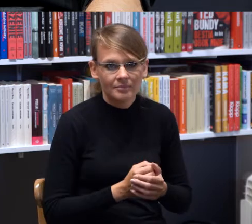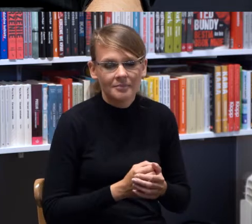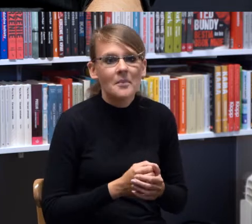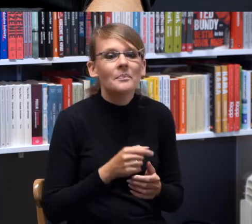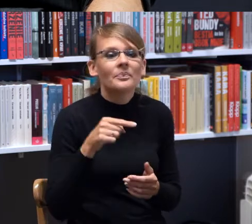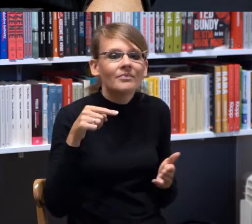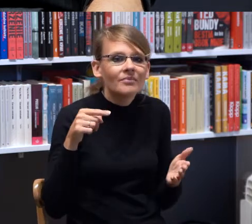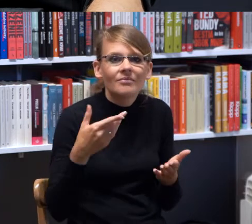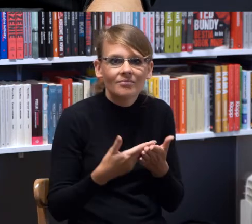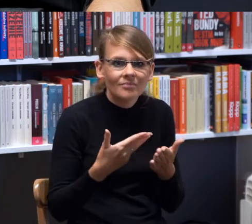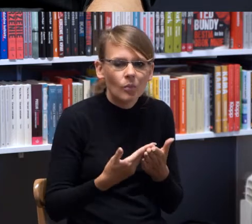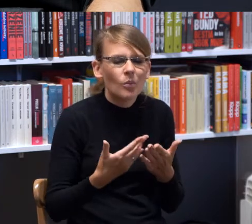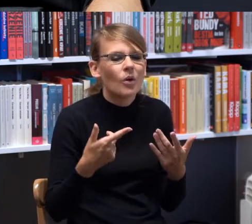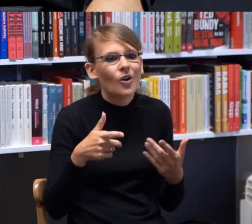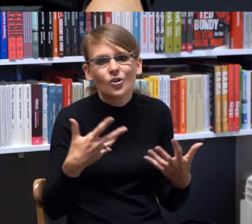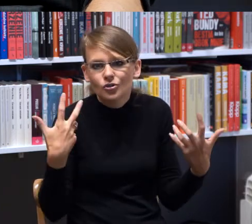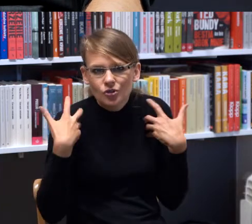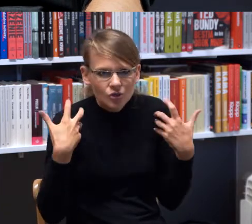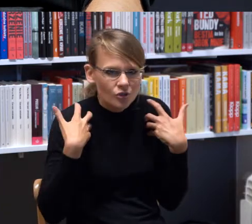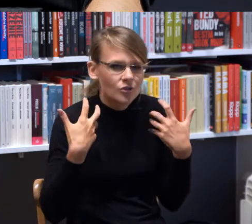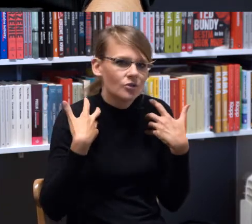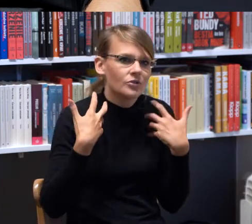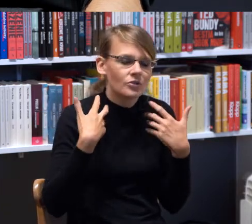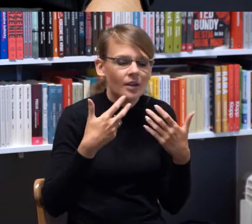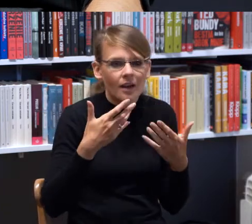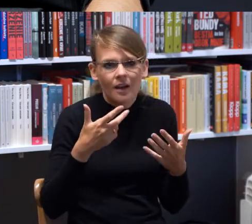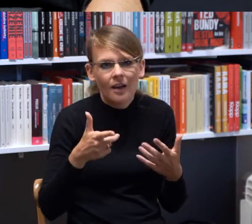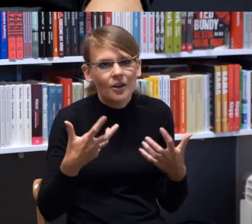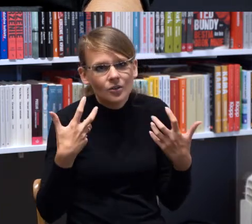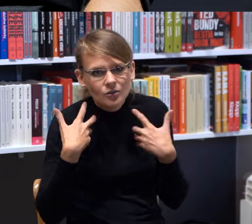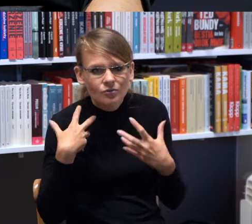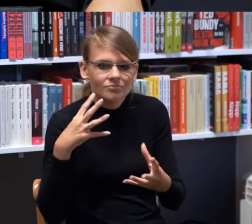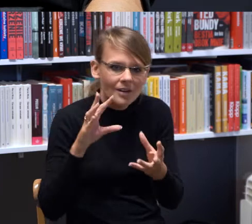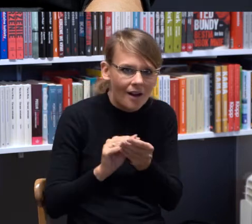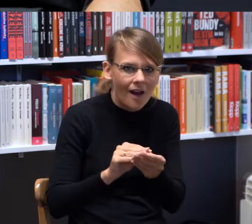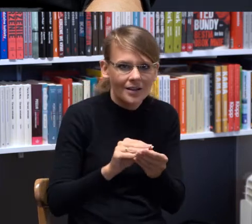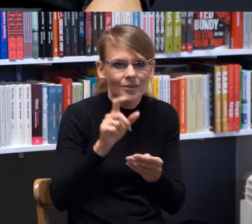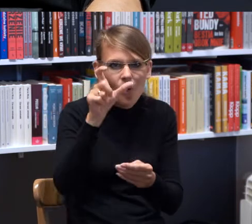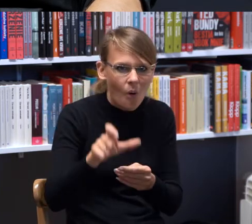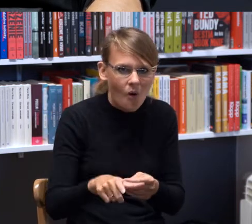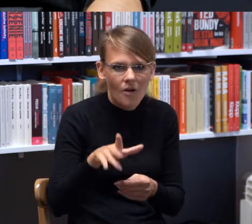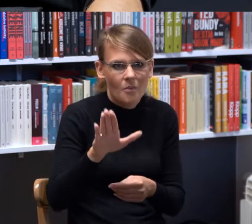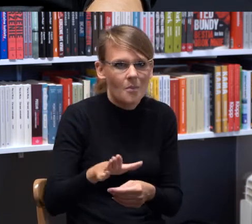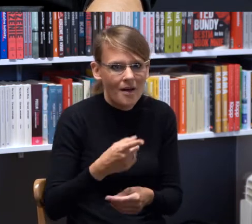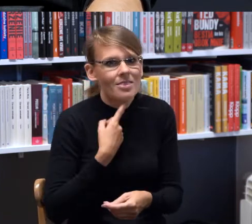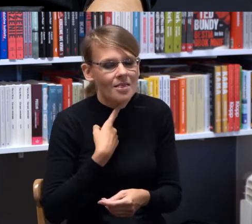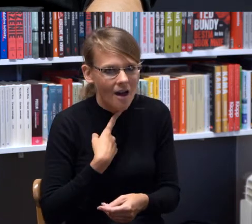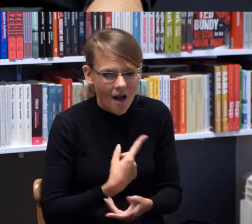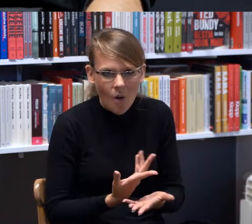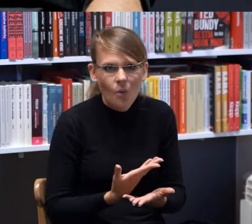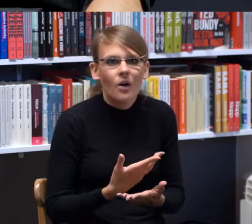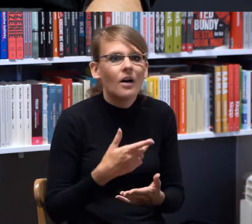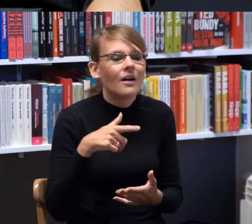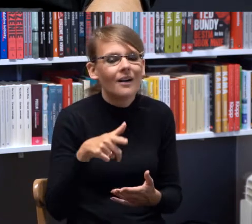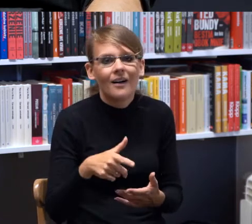ten wir życia i realności przebywania ze sobą w nałogu jest taka, że